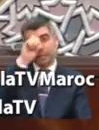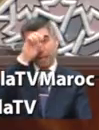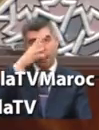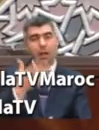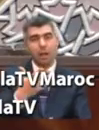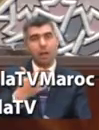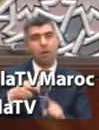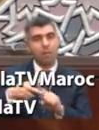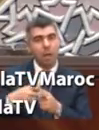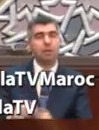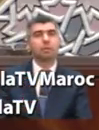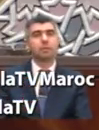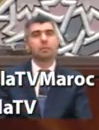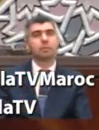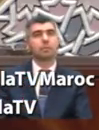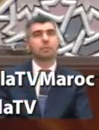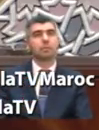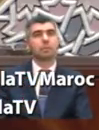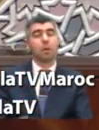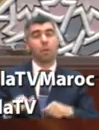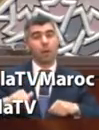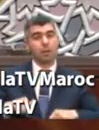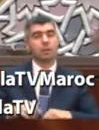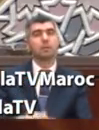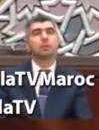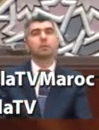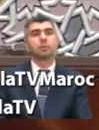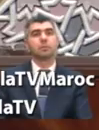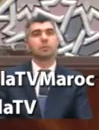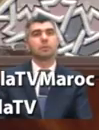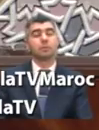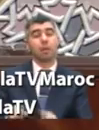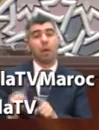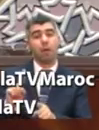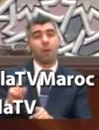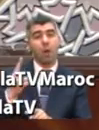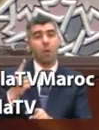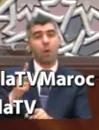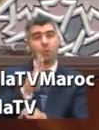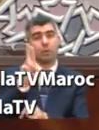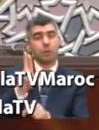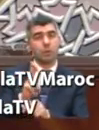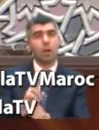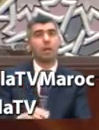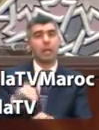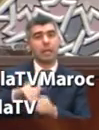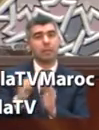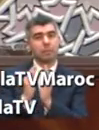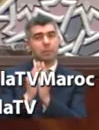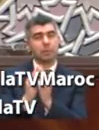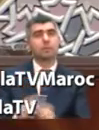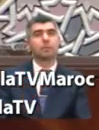والمعادن والتنمية المستدامة. نرحب بالسيد الوزير ونبدأ بالسؤال الأول لفريق العدالة